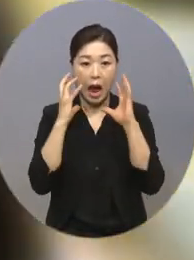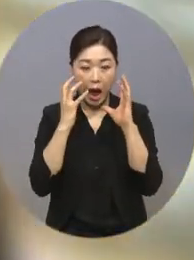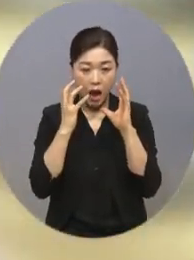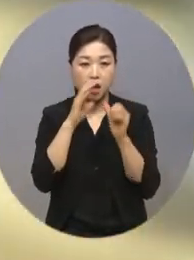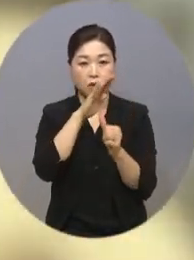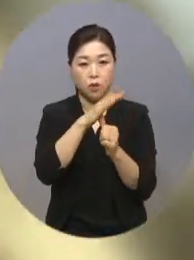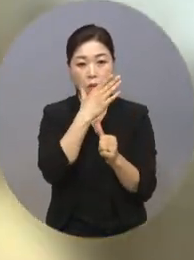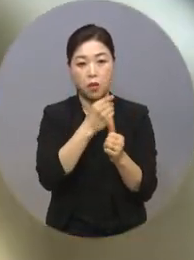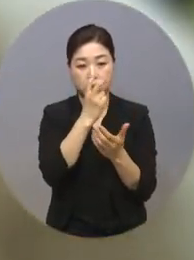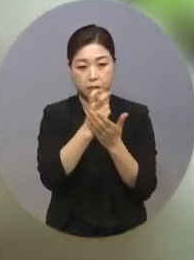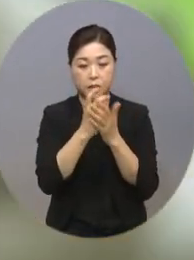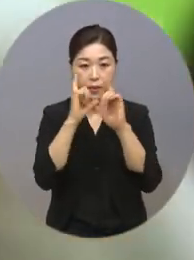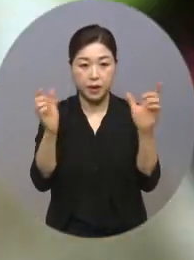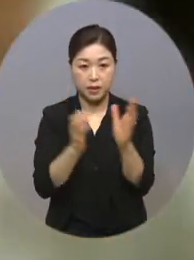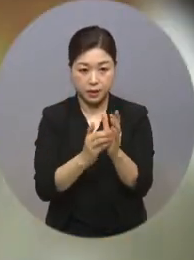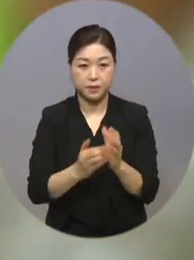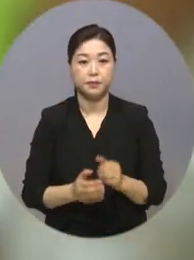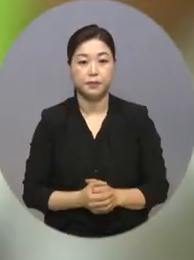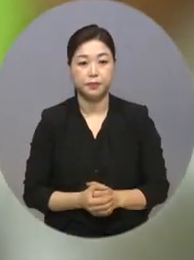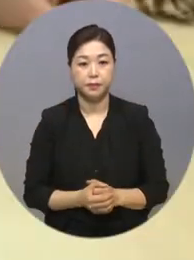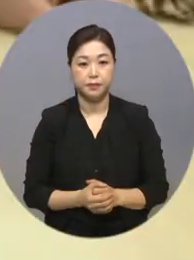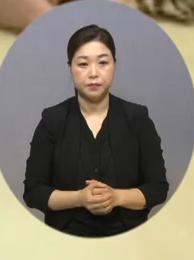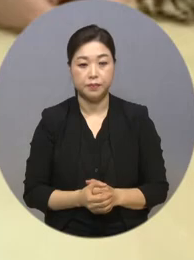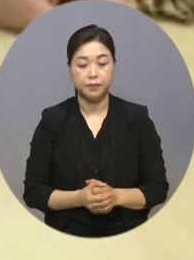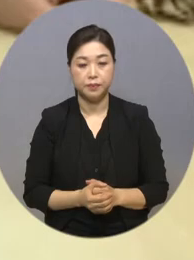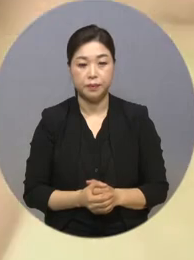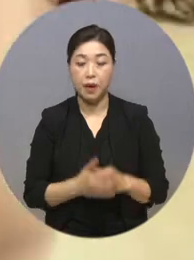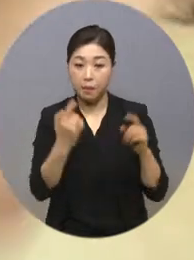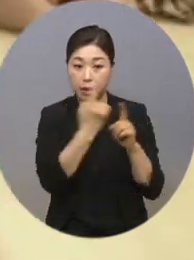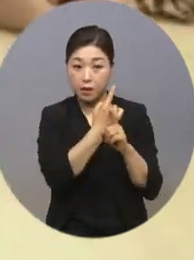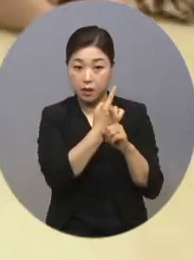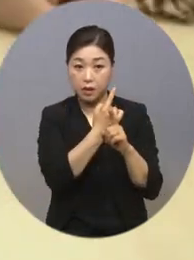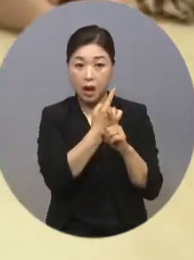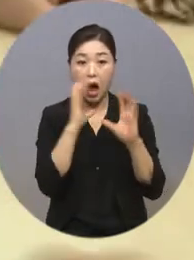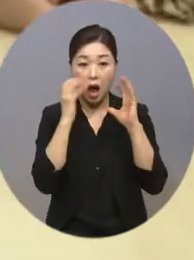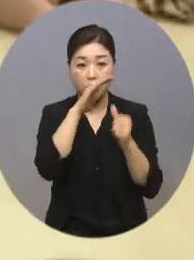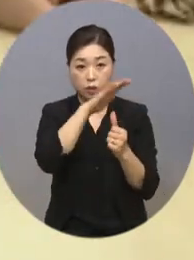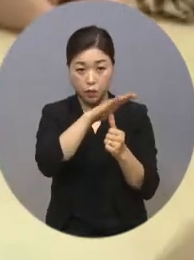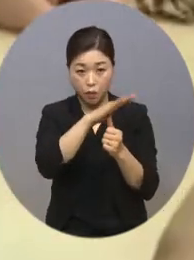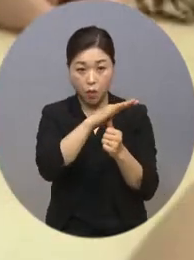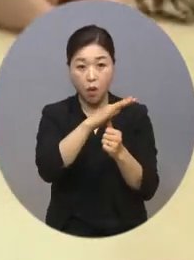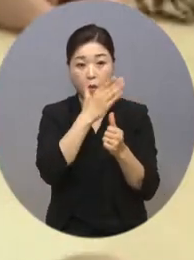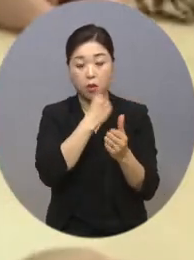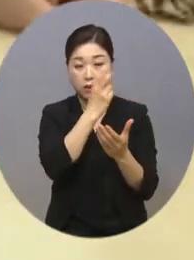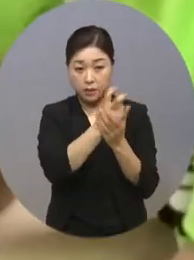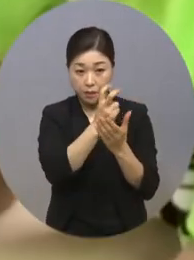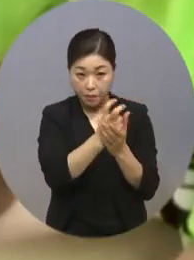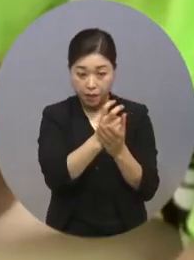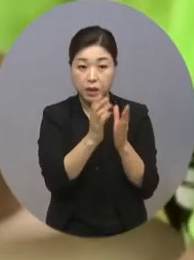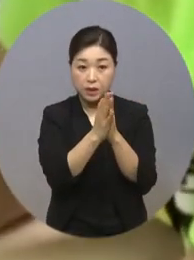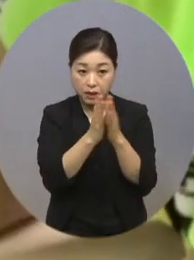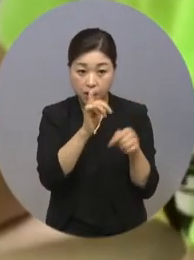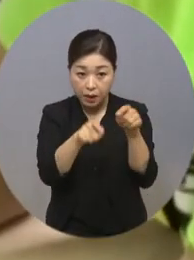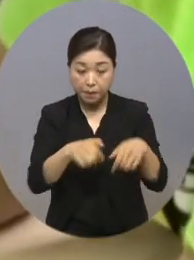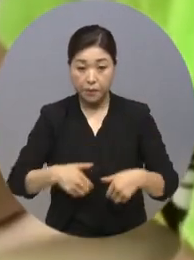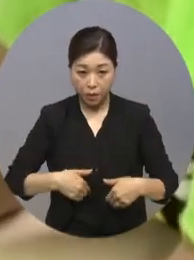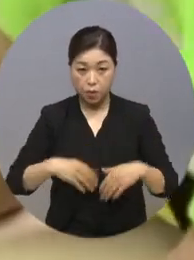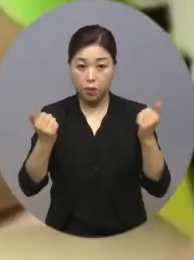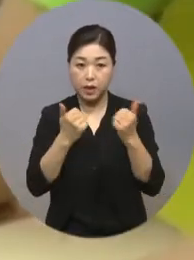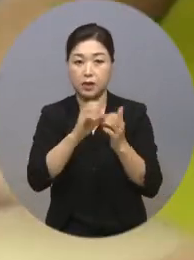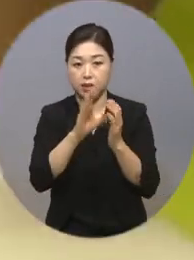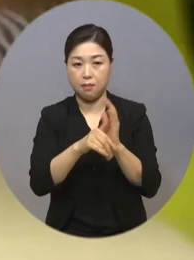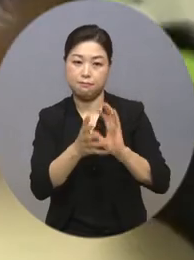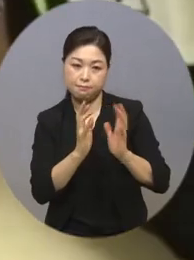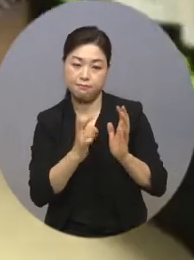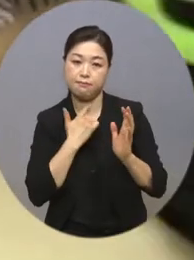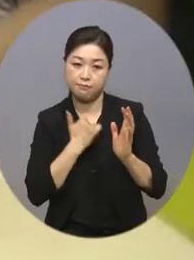아동복지법을 공포했습니다. 이어 개정된 아동복지법의 시행에 필요한 사항 등이 이날 국무회의에서 의결됨에 따라 이른